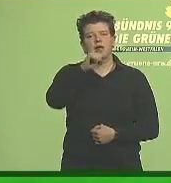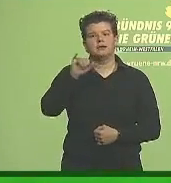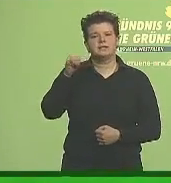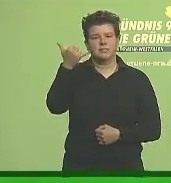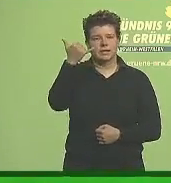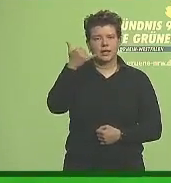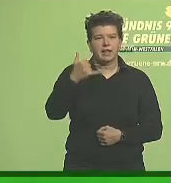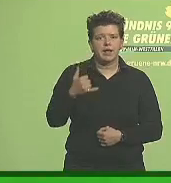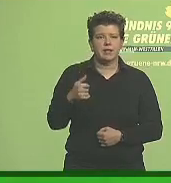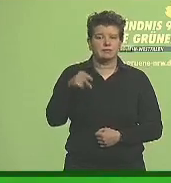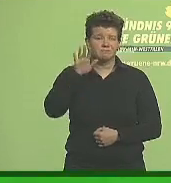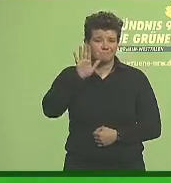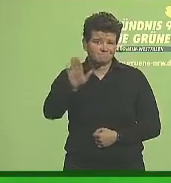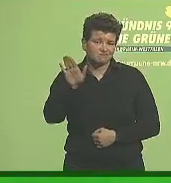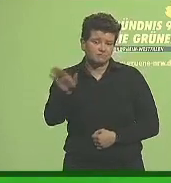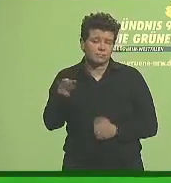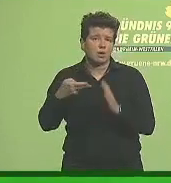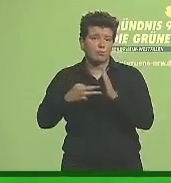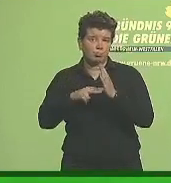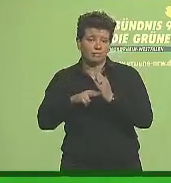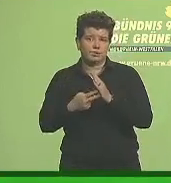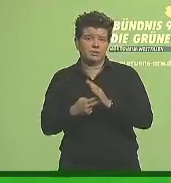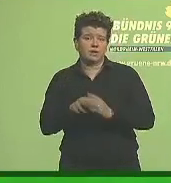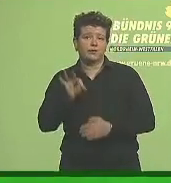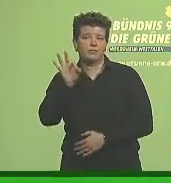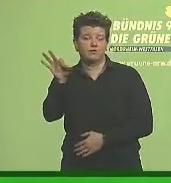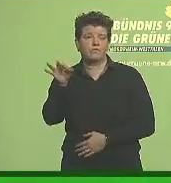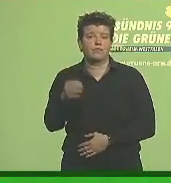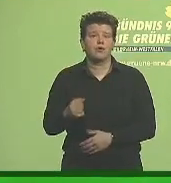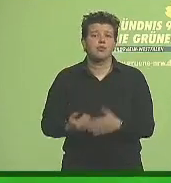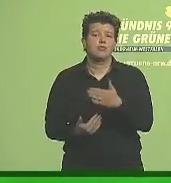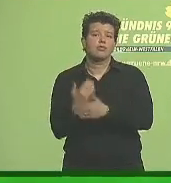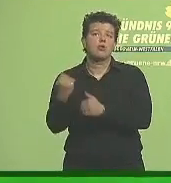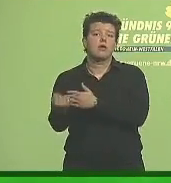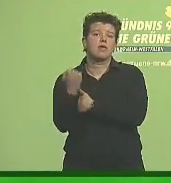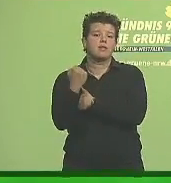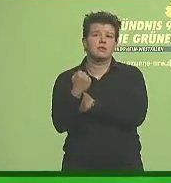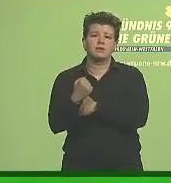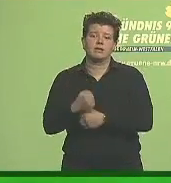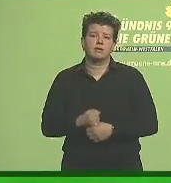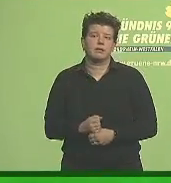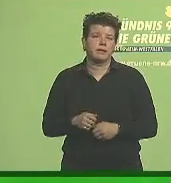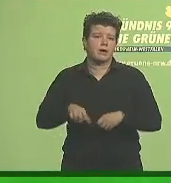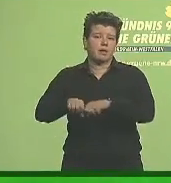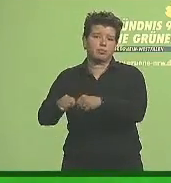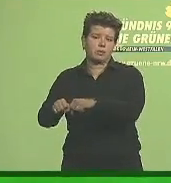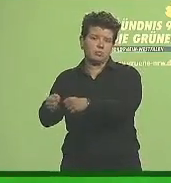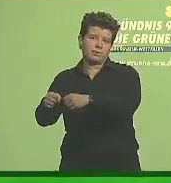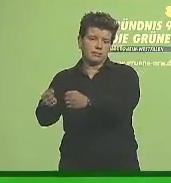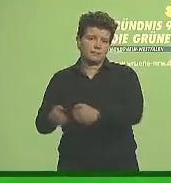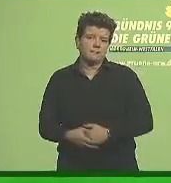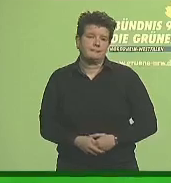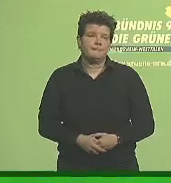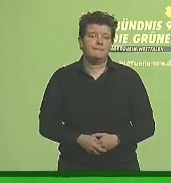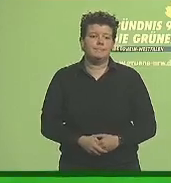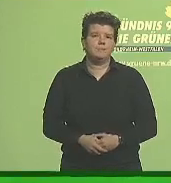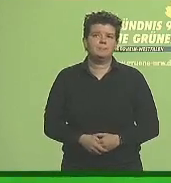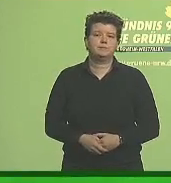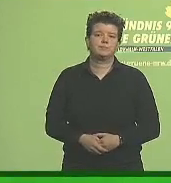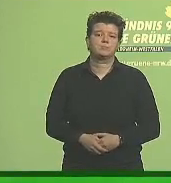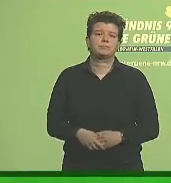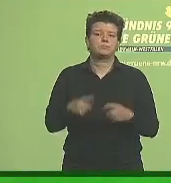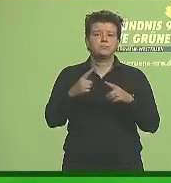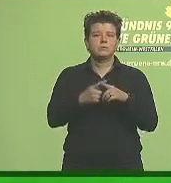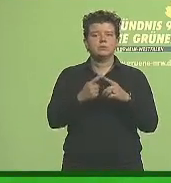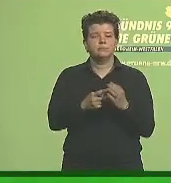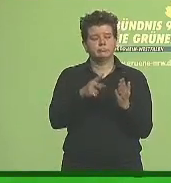kaputt gemacht hat. Da gab es mal einen Minister, der wollte die Windenergie kaputt machen. Und wenn wir die Zahlen sehen, wir sind deutlich zurückgefallen die